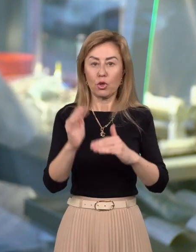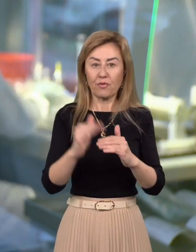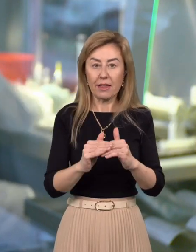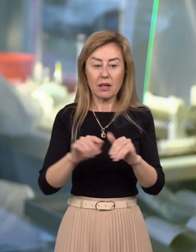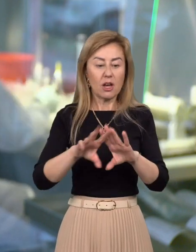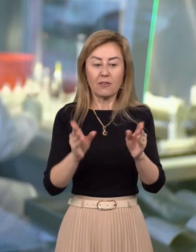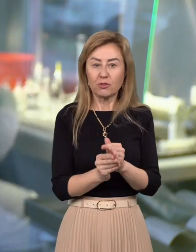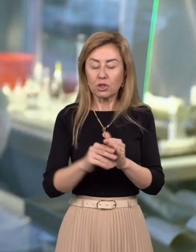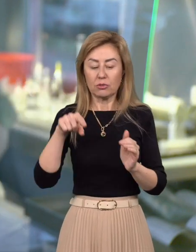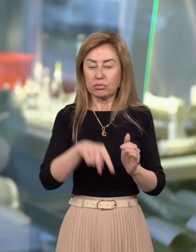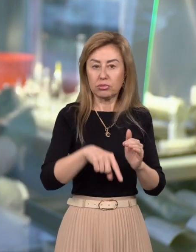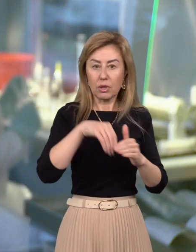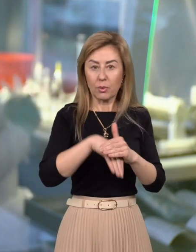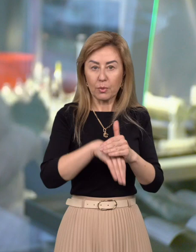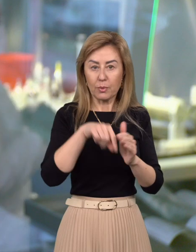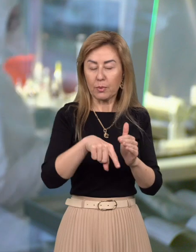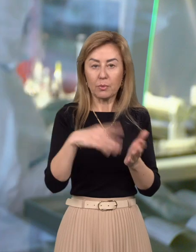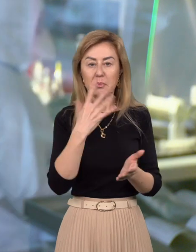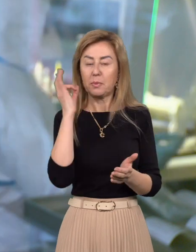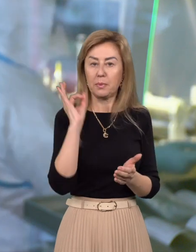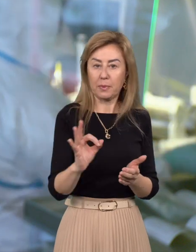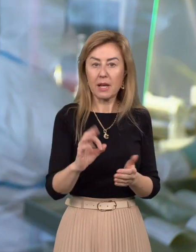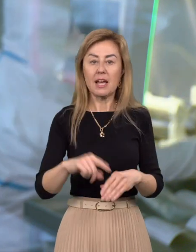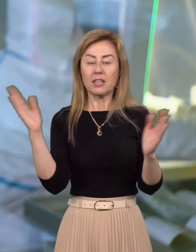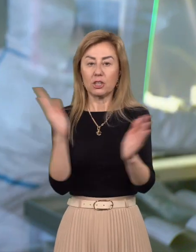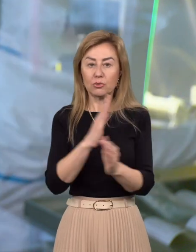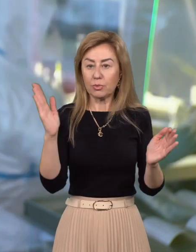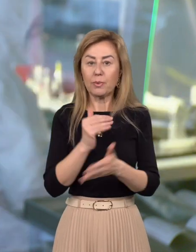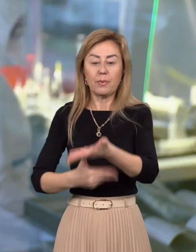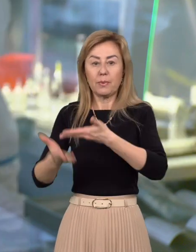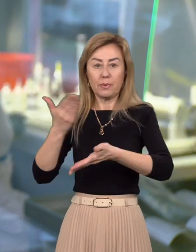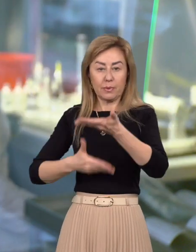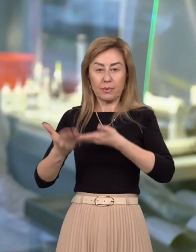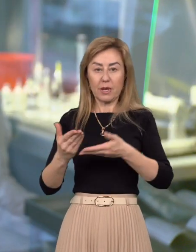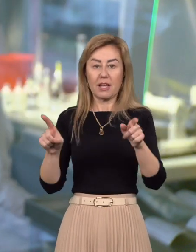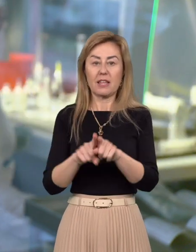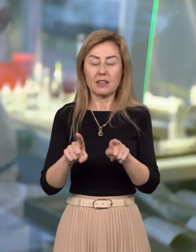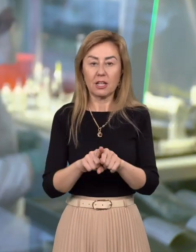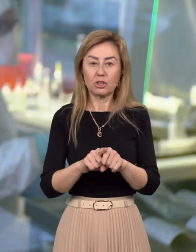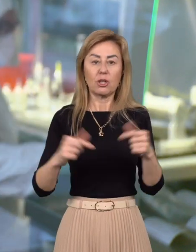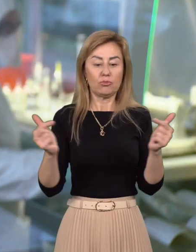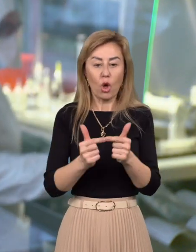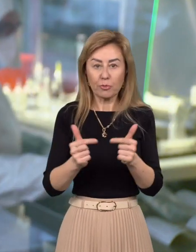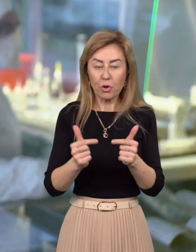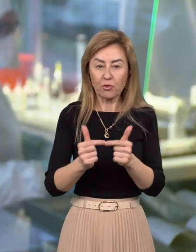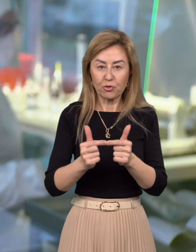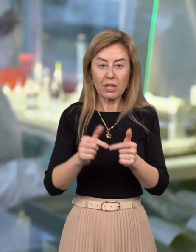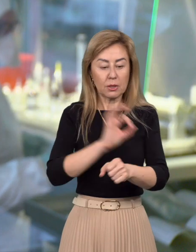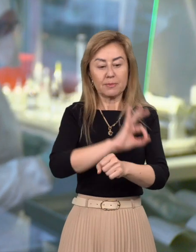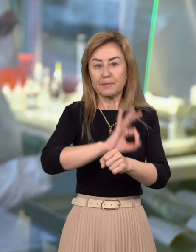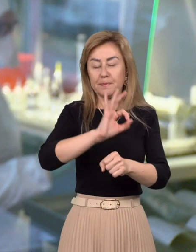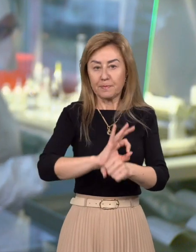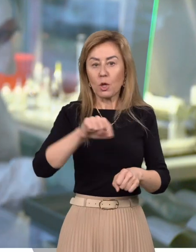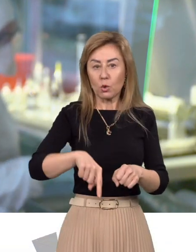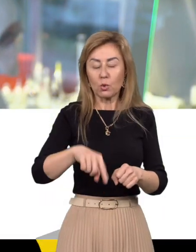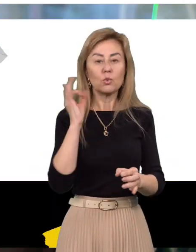na pracownię jest w system wentylacji nawiewno-wywiewnej, także odpowiednio zaprojektowanych